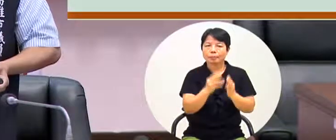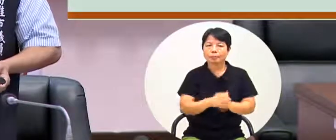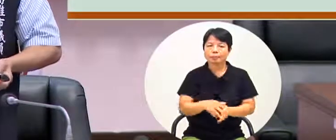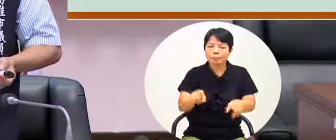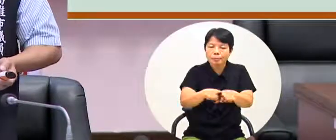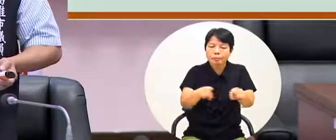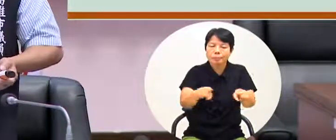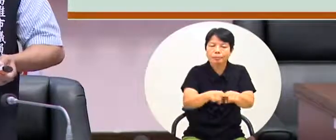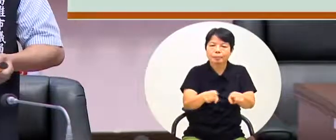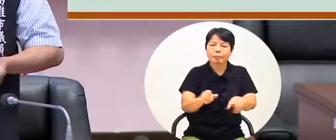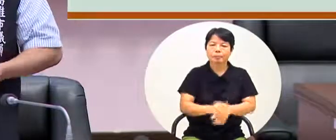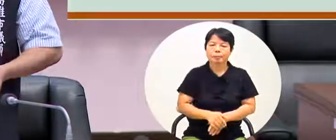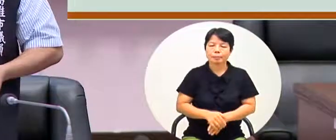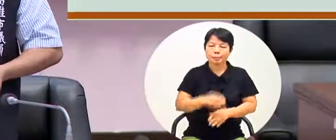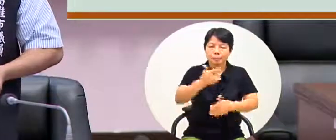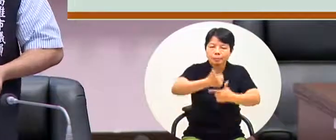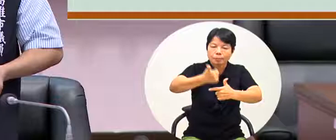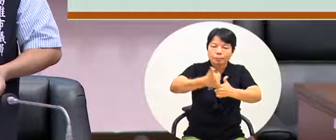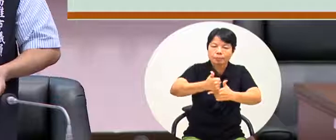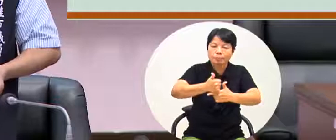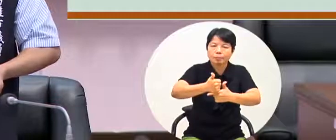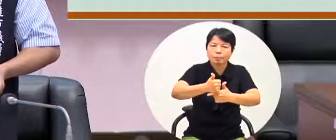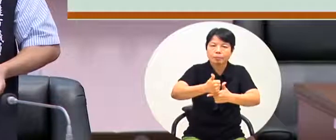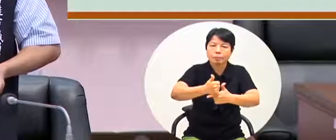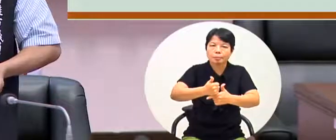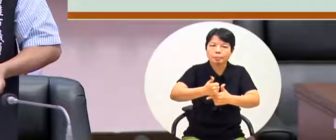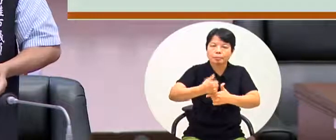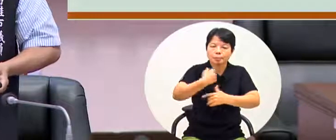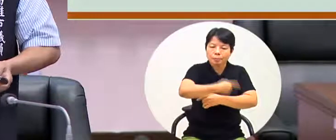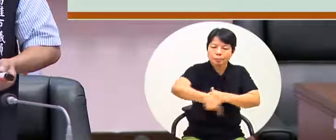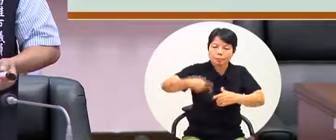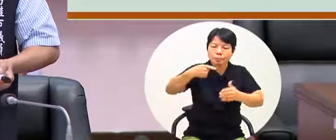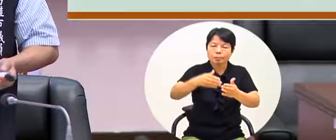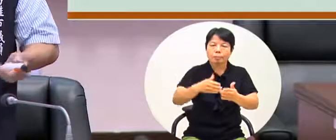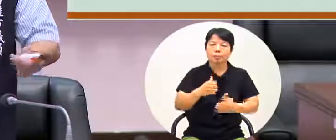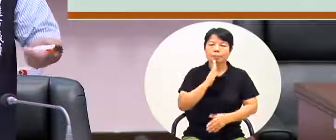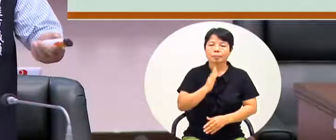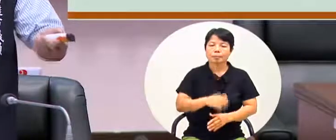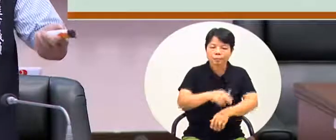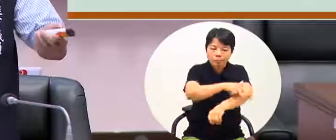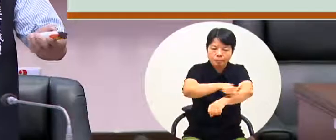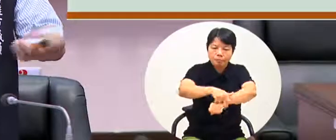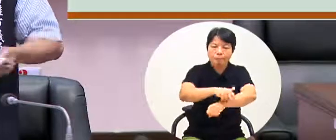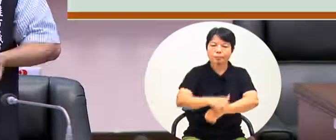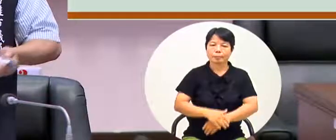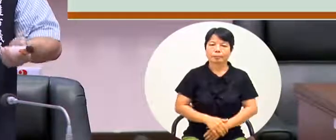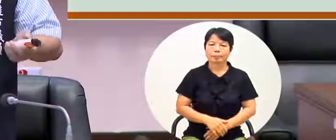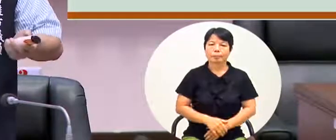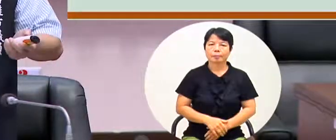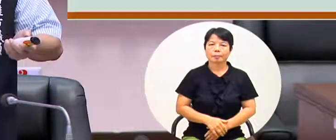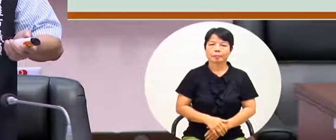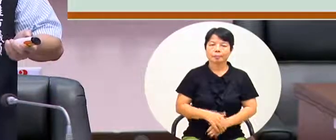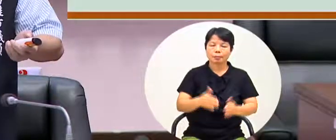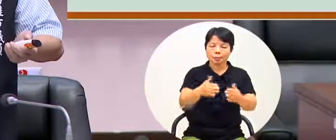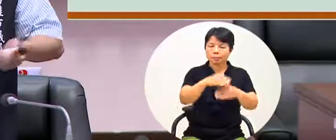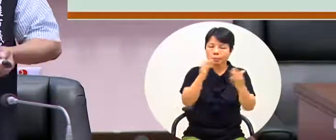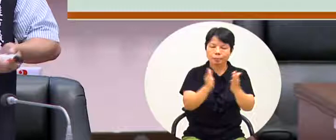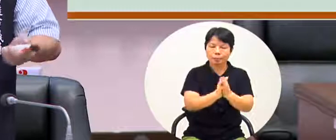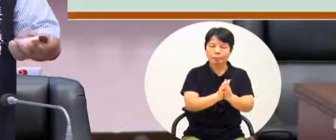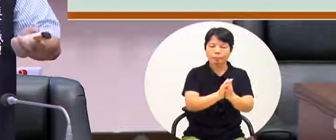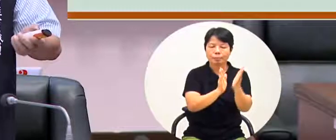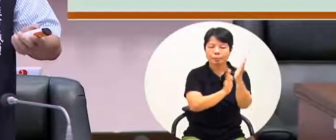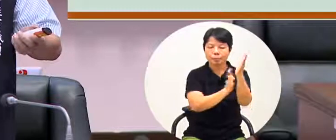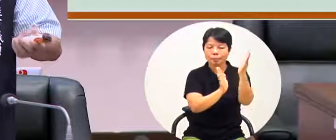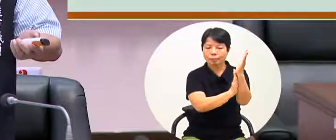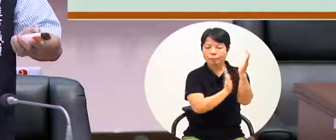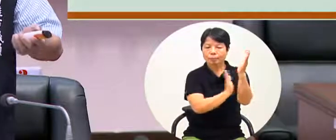吼，这个防水的这个设计吼，拢总是这个三层。有人甲本设定